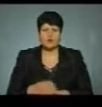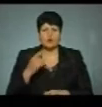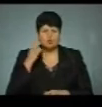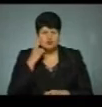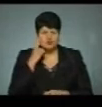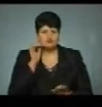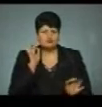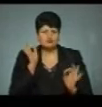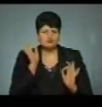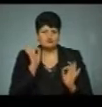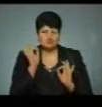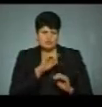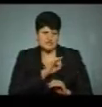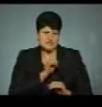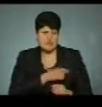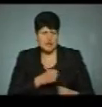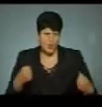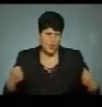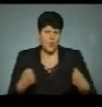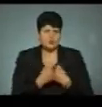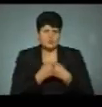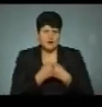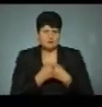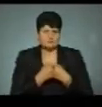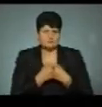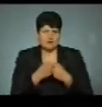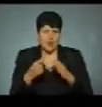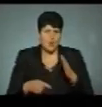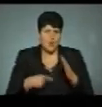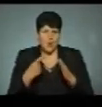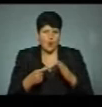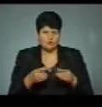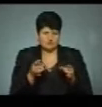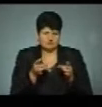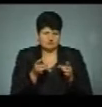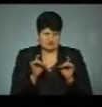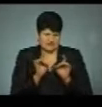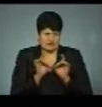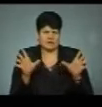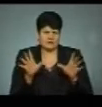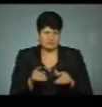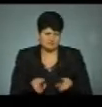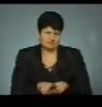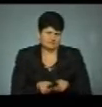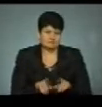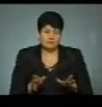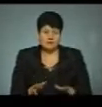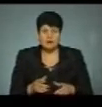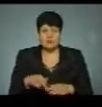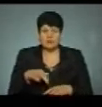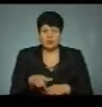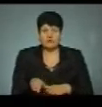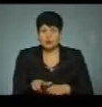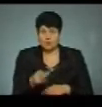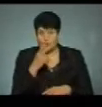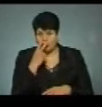звук, сильний удар, так якби колесо в грузовій машині трісло. І вийшов на дорогу, вже бачу,